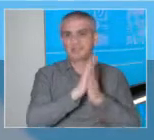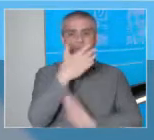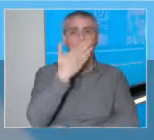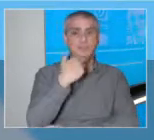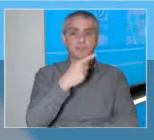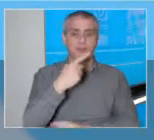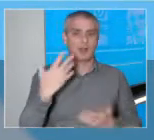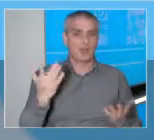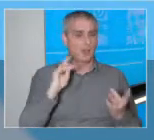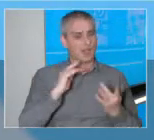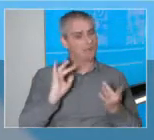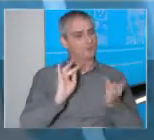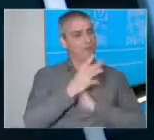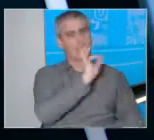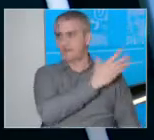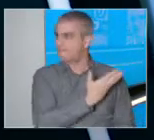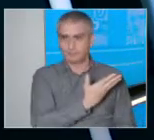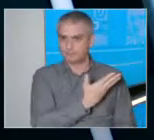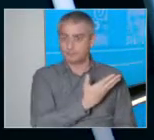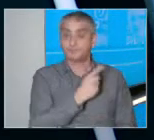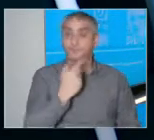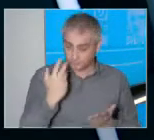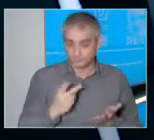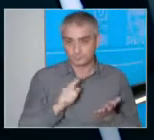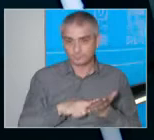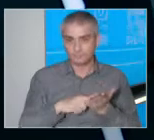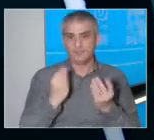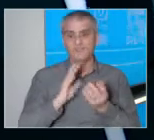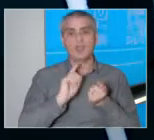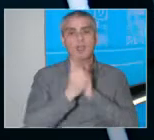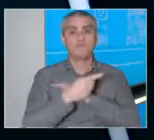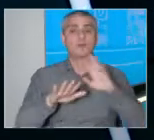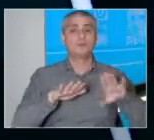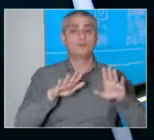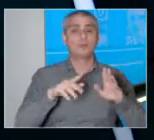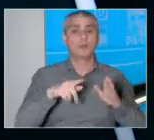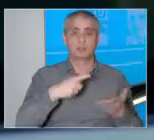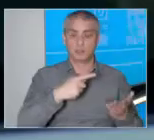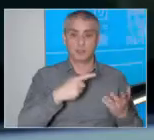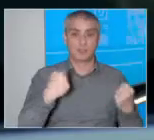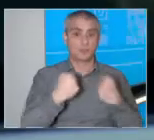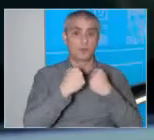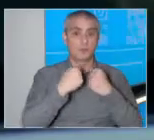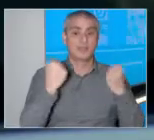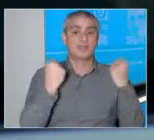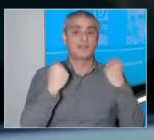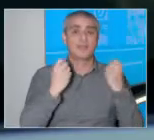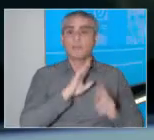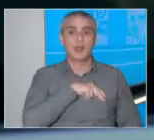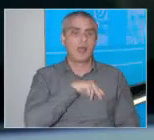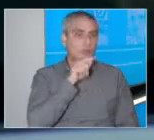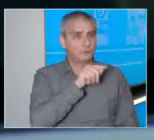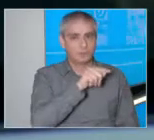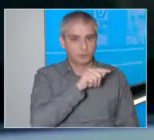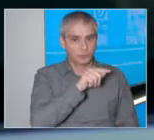ישראל לבת ערובה של אויביה ושונאיה, וכתוצאה מזה אני מקווה שהדבר הזה יהיה הפוך, שממשלת התאונה, התאונת הדרכים חסרת האחריות